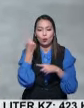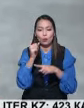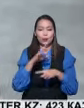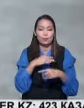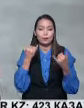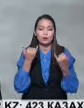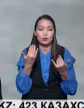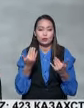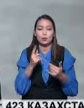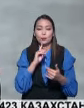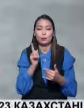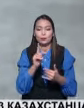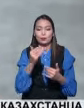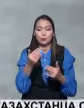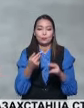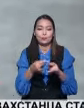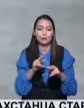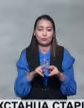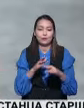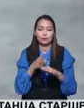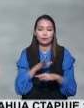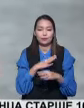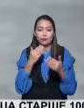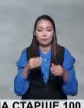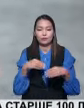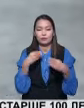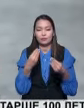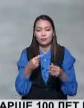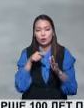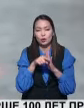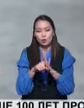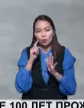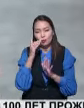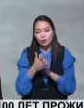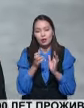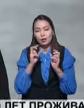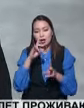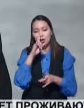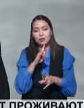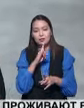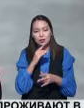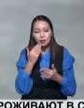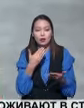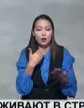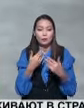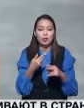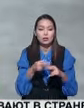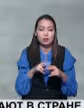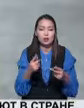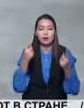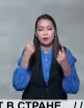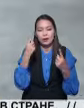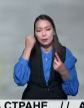вот здесь, в этом музее, в котором мы только что побывали, мы воочию могли убедиться, как казахстанцы относятся к этой великой